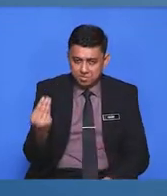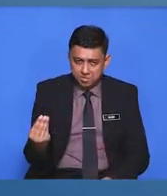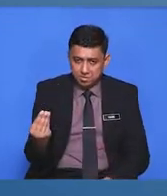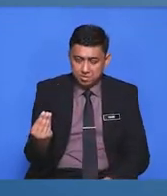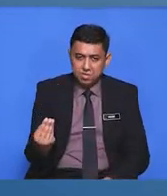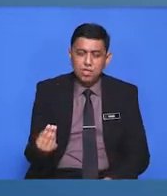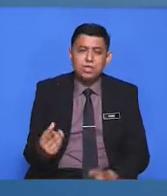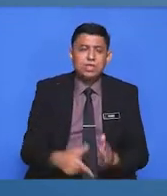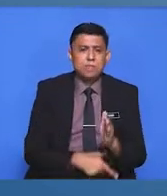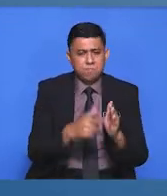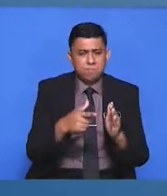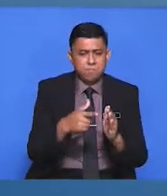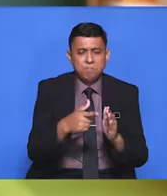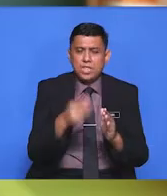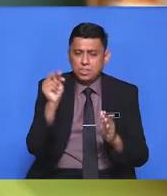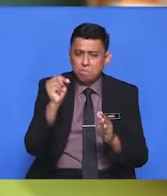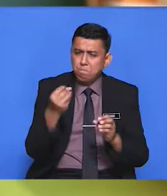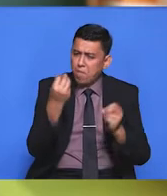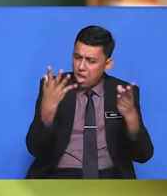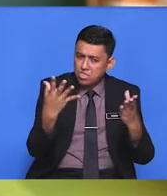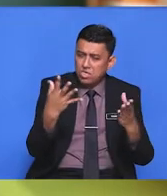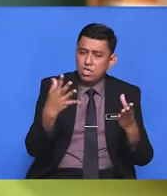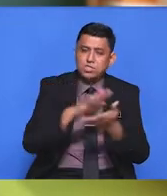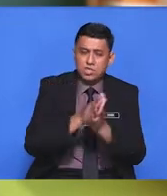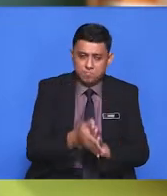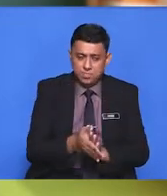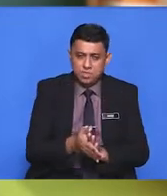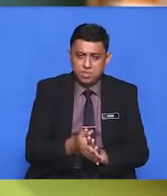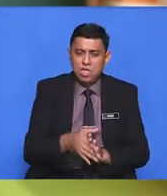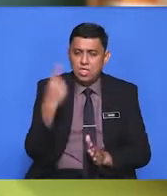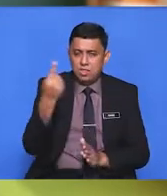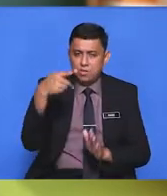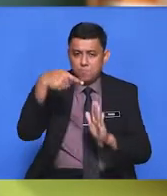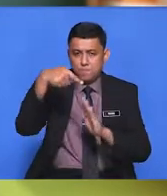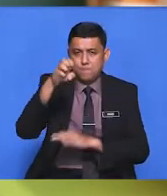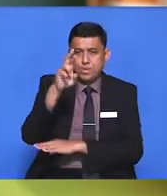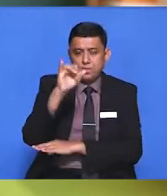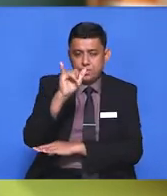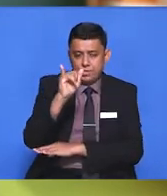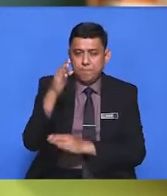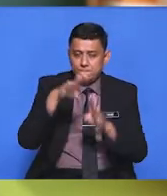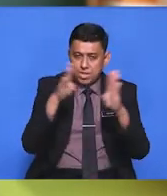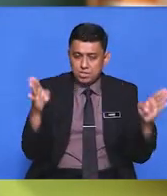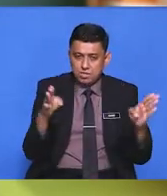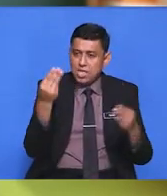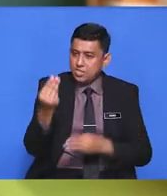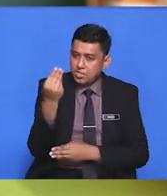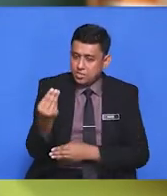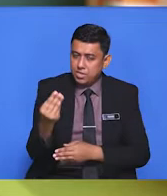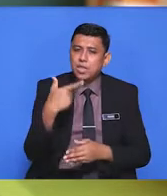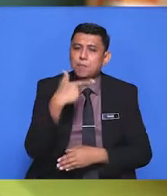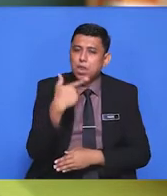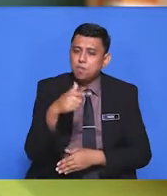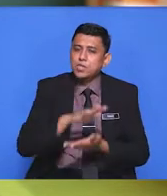kelamaan ia akan menjadi banyak. Seperti peribahasa yang sering kita dengar, sikit-sikit, lama-lama